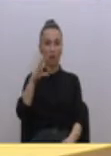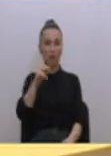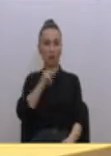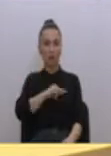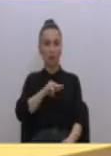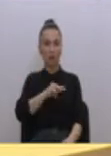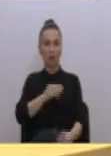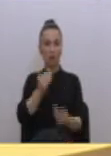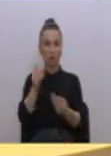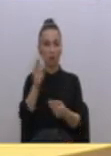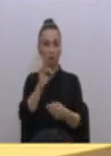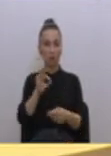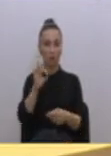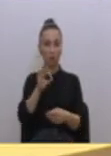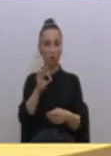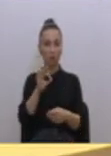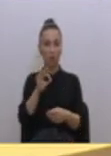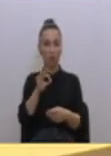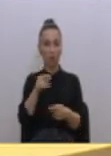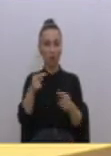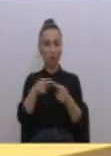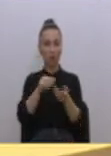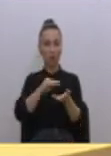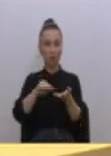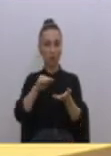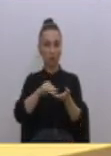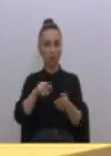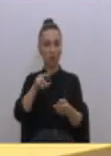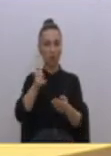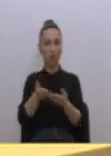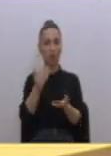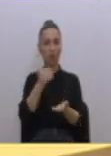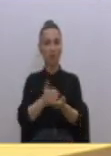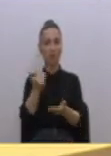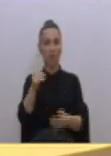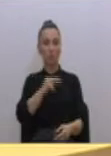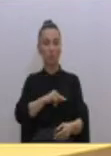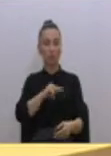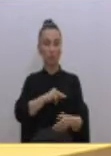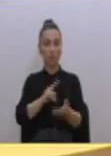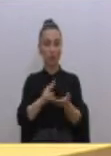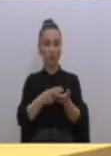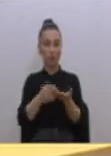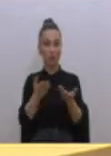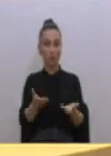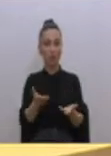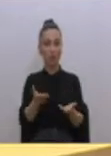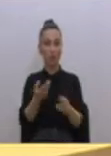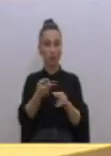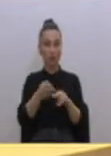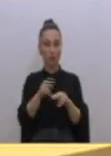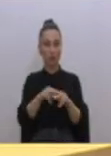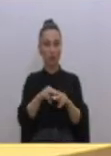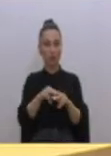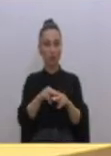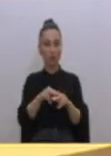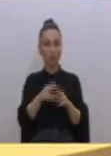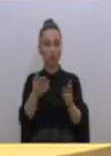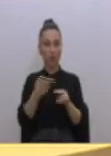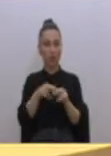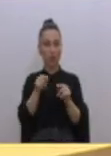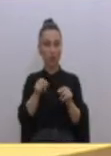samsahuris dascuna da, cum dec mati mușoa bisangarișii. Amitom,